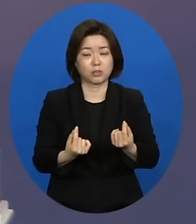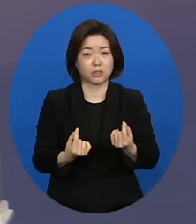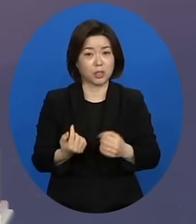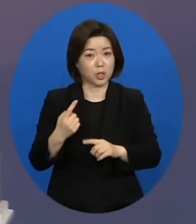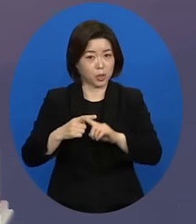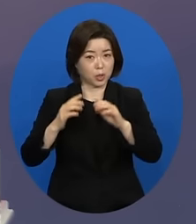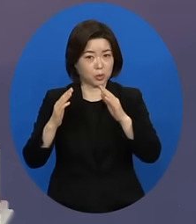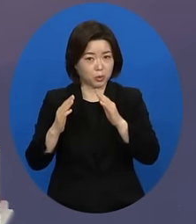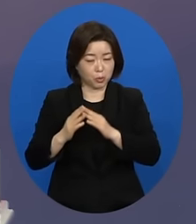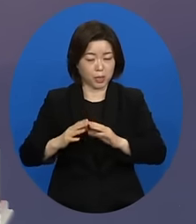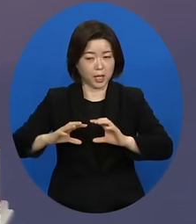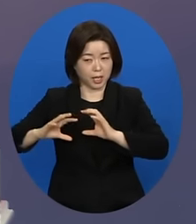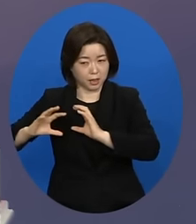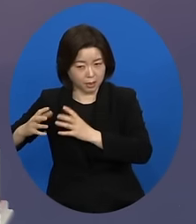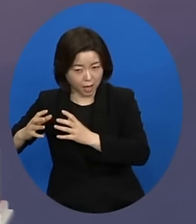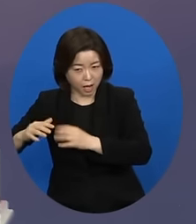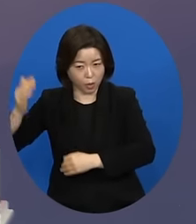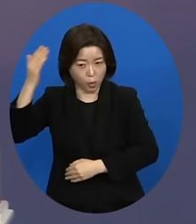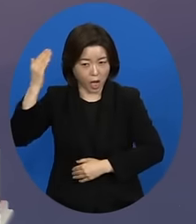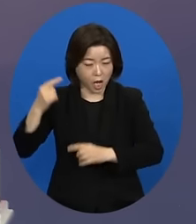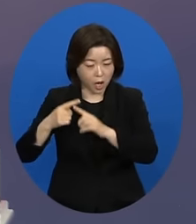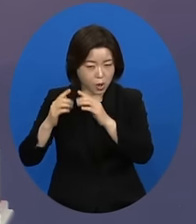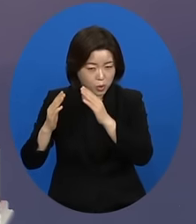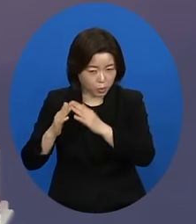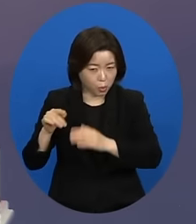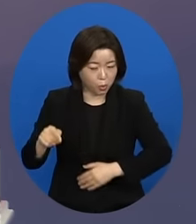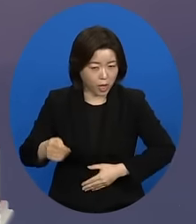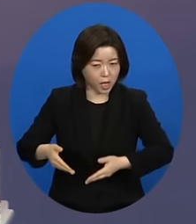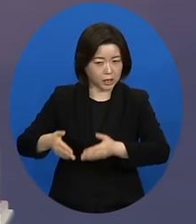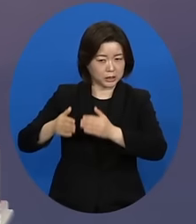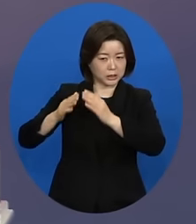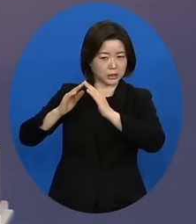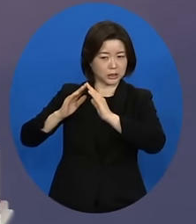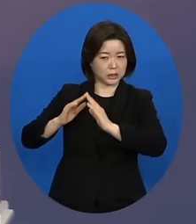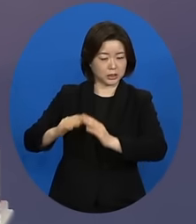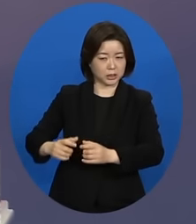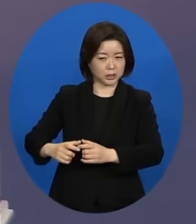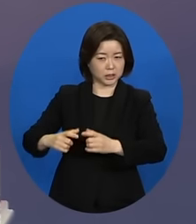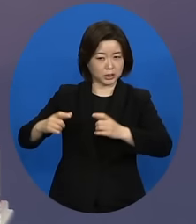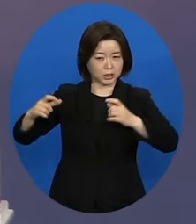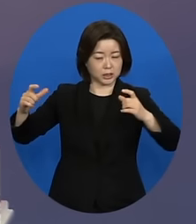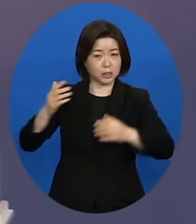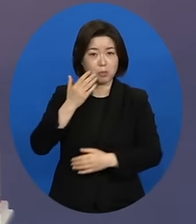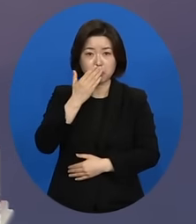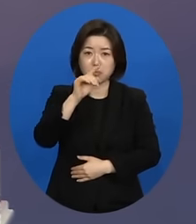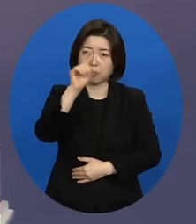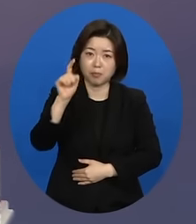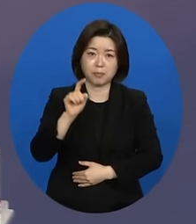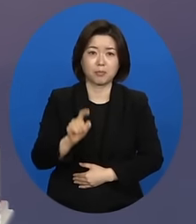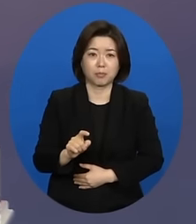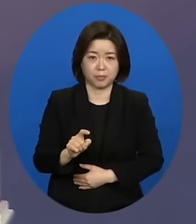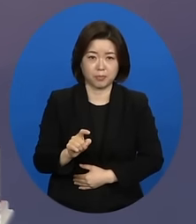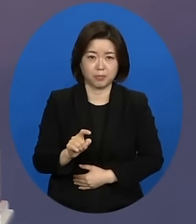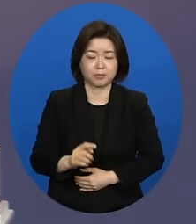교회로, 국가로, 한국 교회로 되어질 수가 있었을까요?